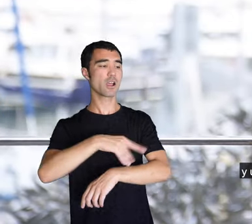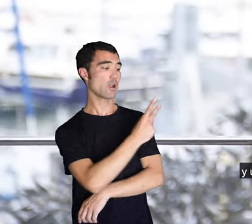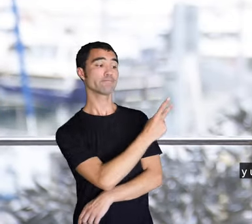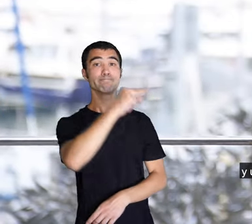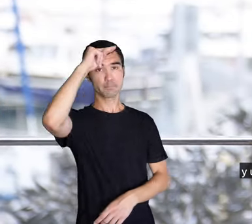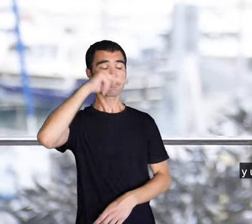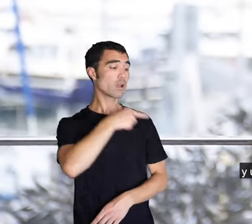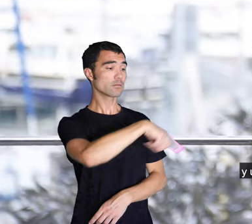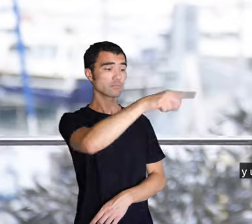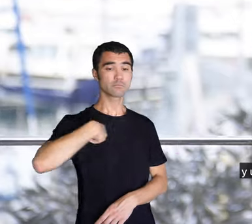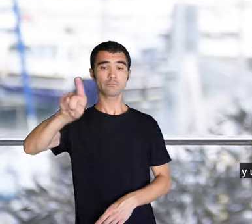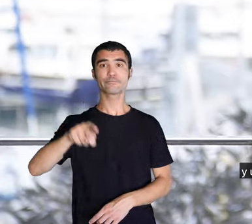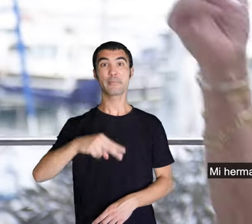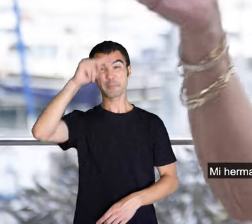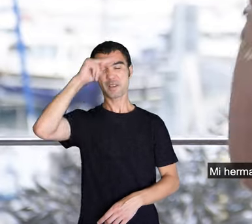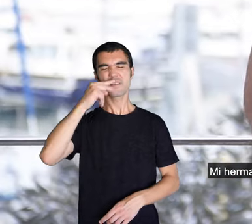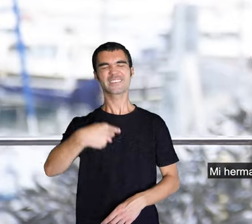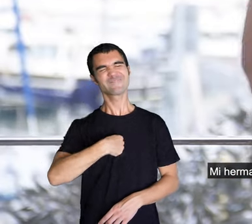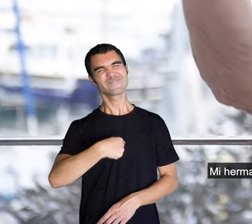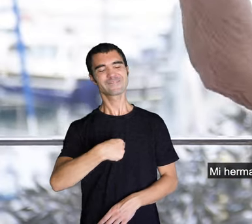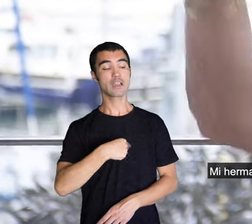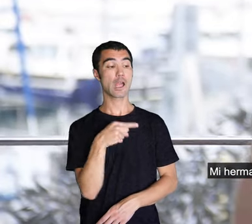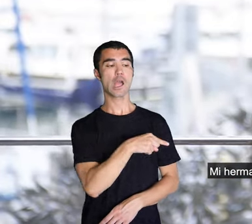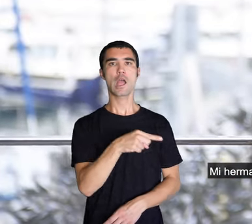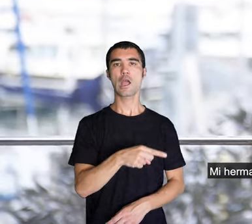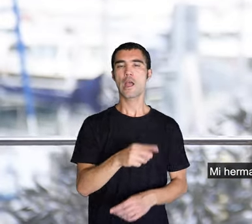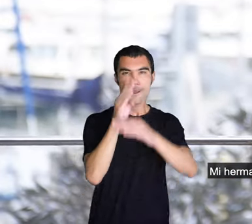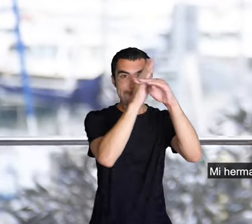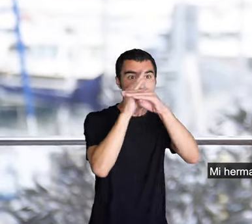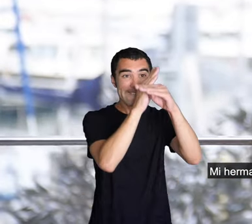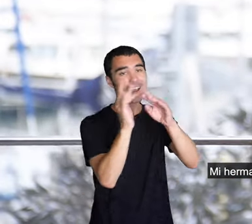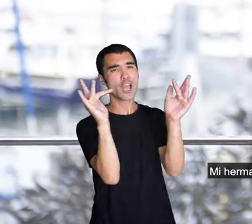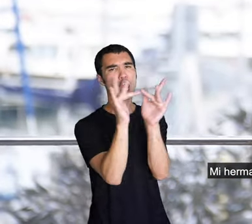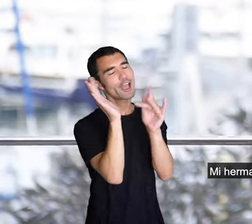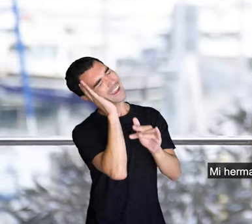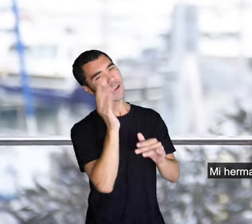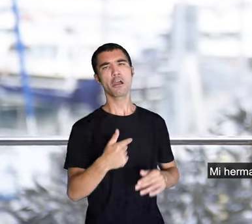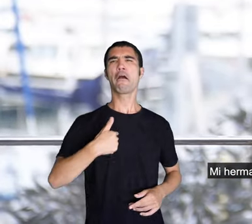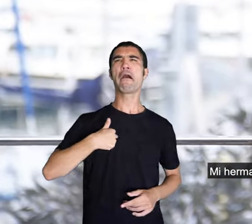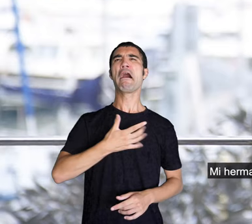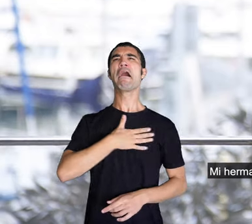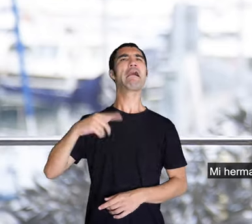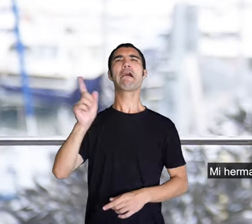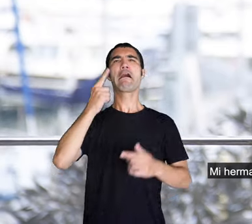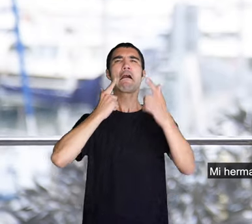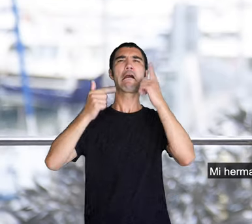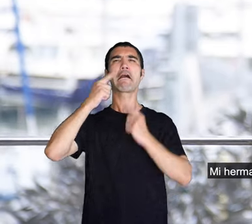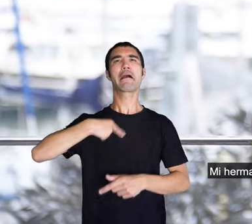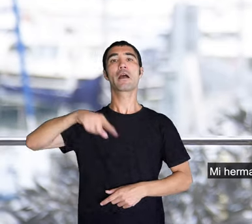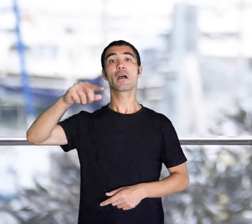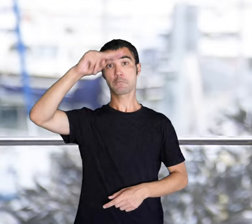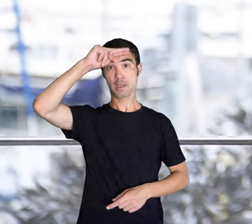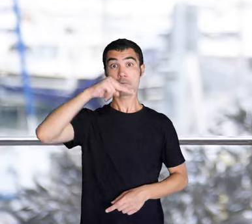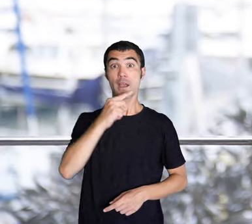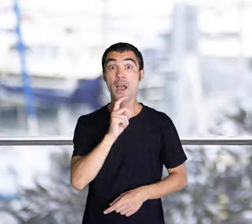que ha d'anar, però me deia, has d'anar tu. I ella s'amagava dins el quarto, i jo, plora que te ploro. I em baixava, mon pare va